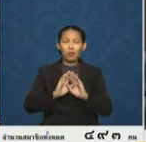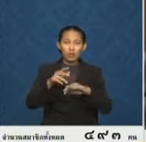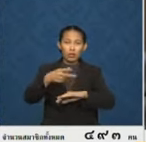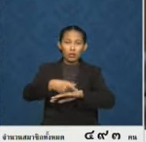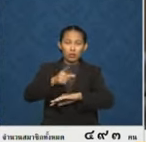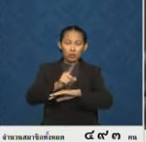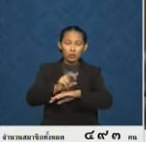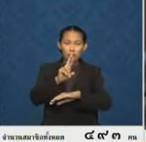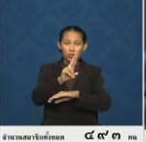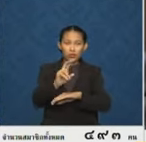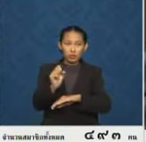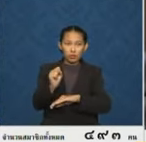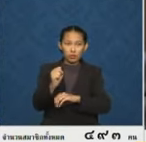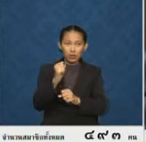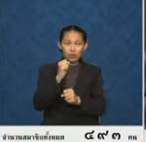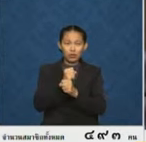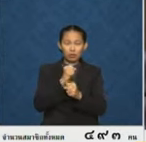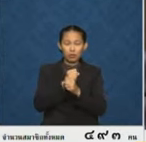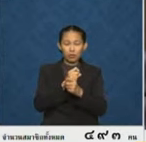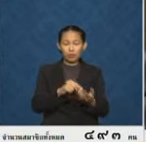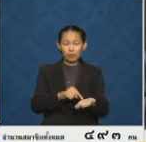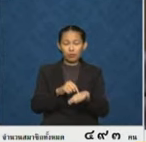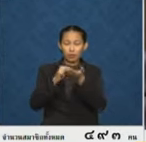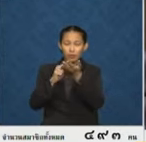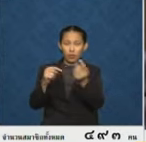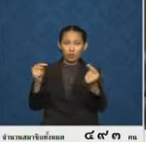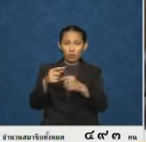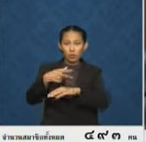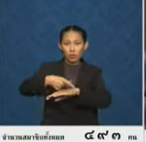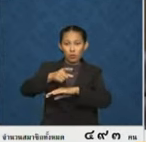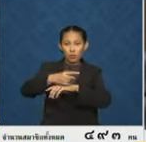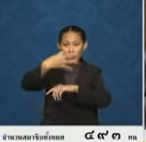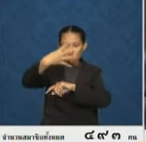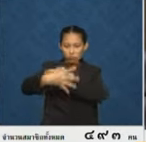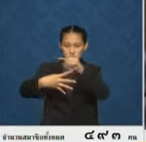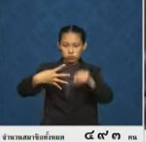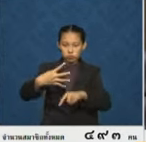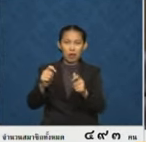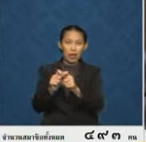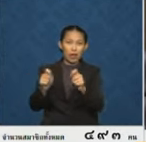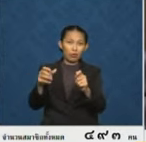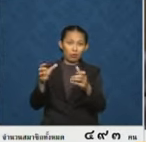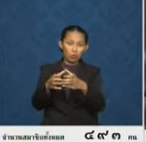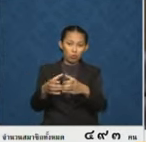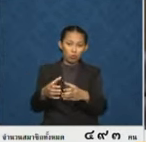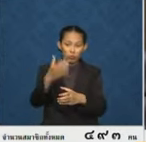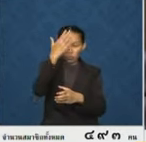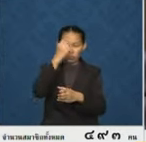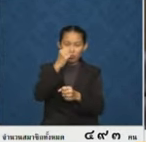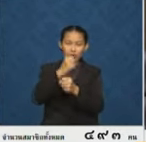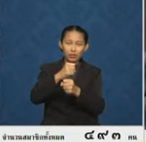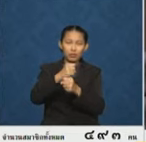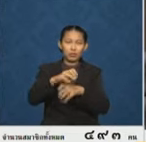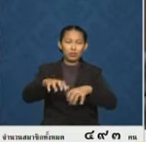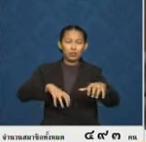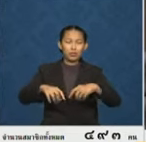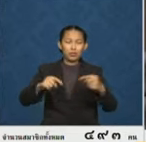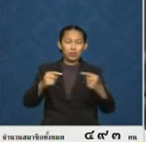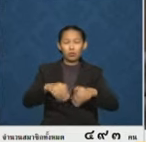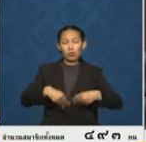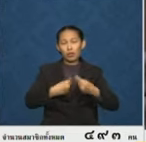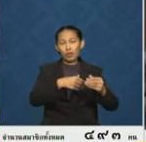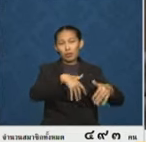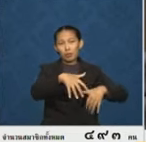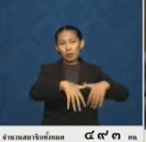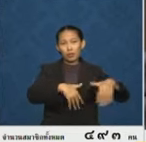ประธานสภาทำถึงทำเรื่องถึงประธานทั้ง 4อนุกรรมการเพื่อเร่งดำเนินการให้กับพี่น้องประชาชน